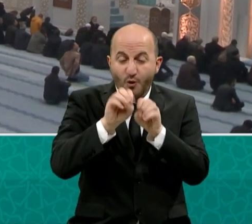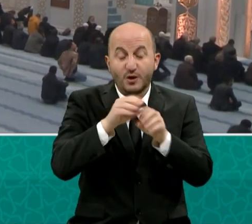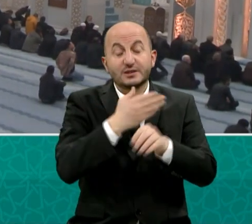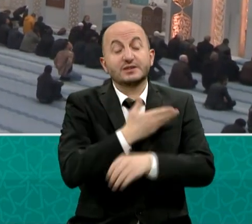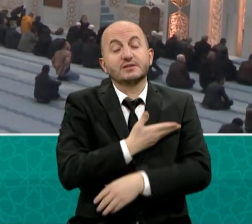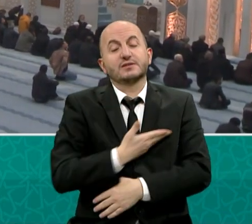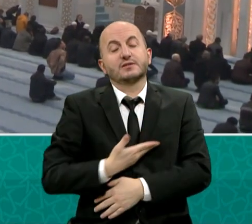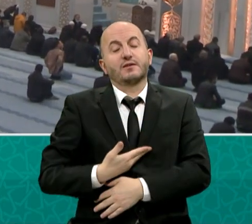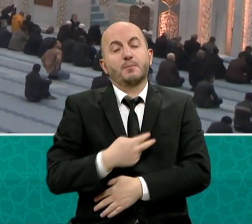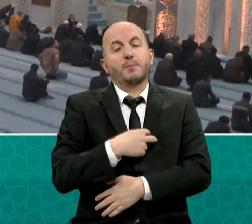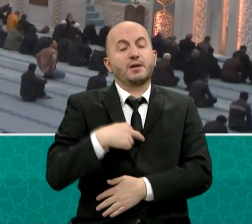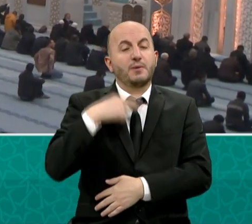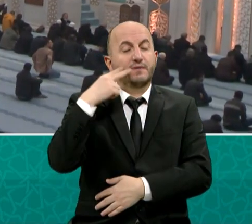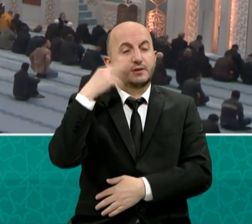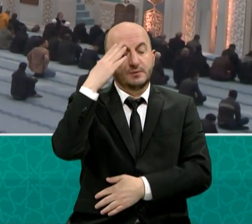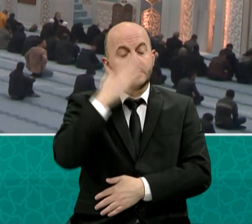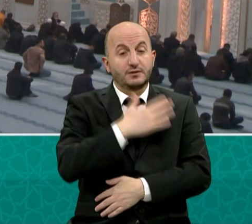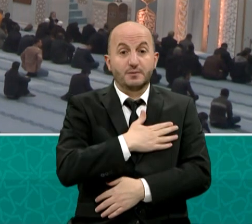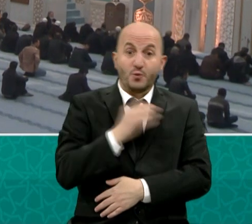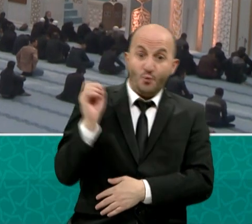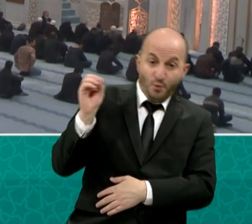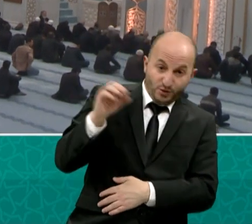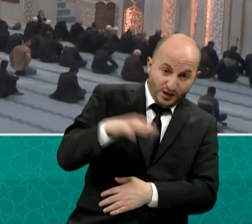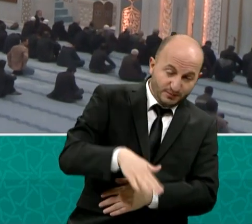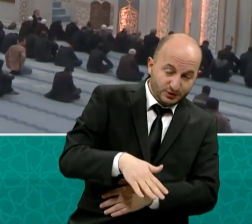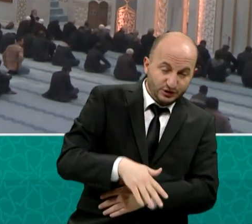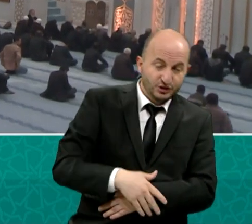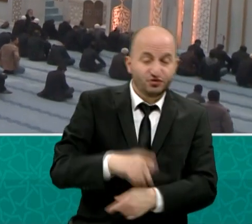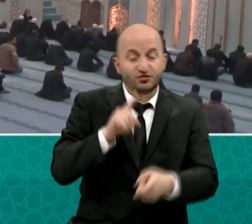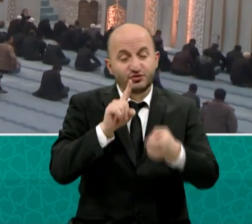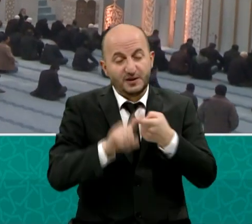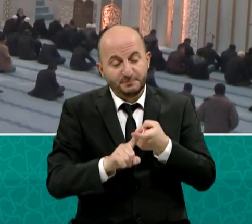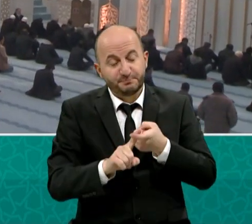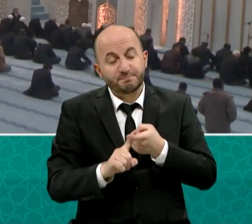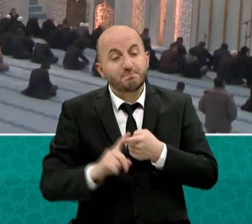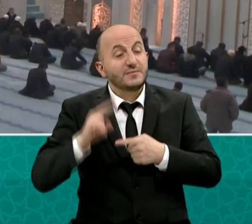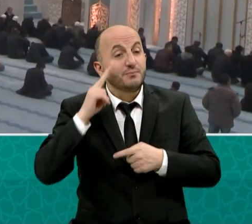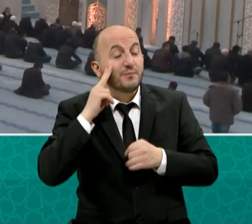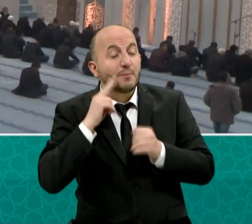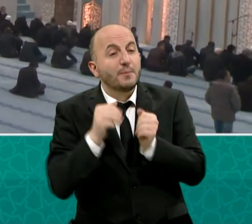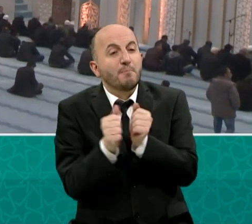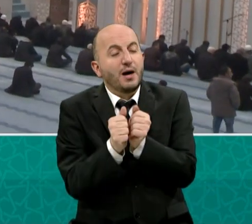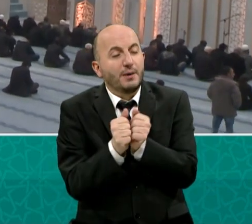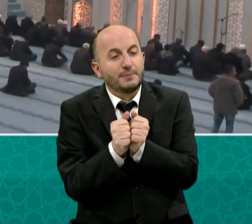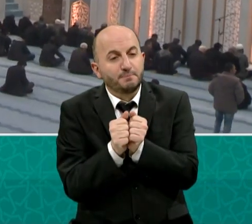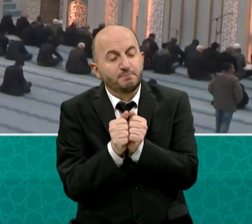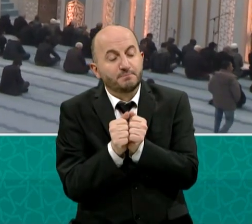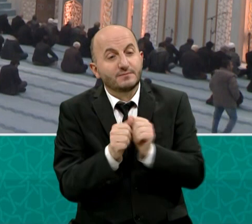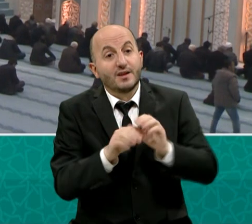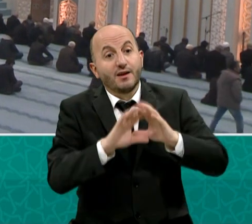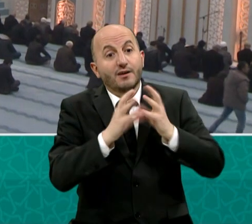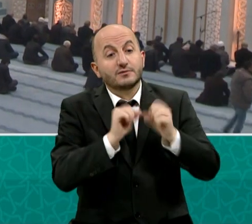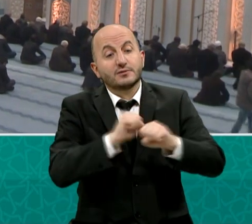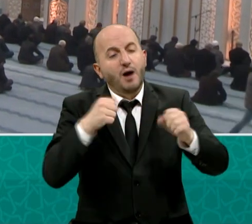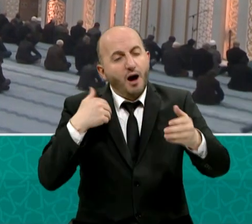sevgili Peygamberimiz Aleyhisselatü Vesselam'ı göndermiş ve Efendimizle beraber de kıyamete